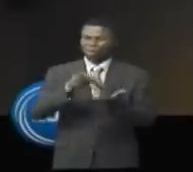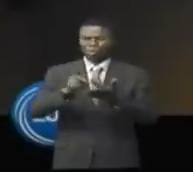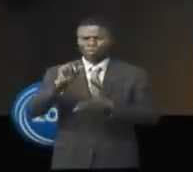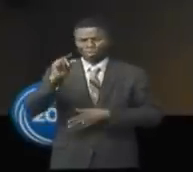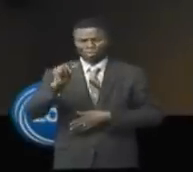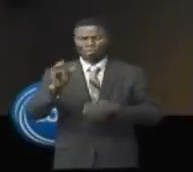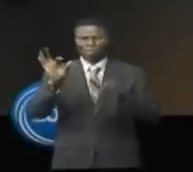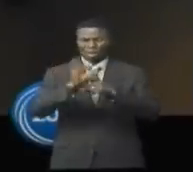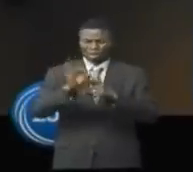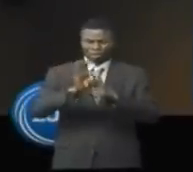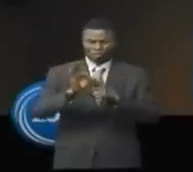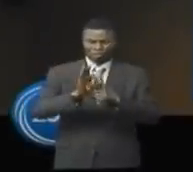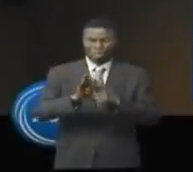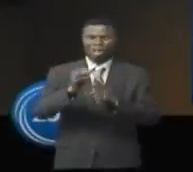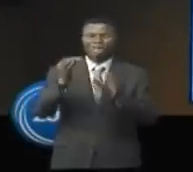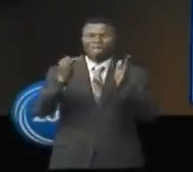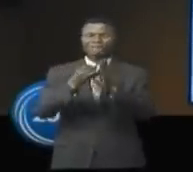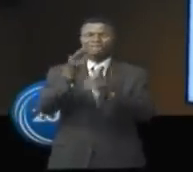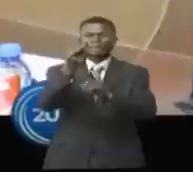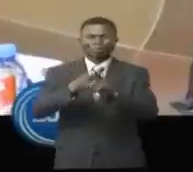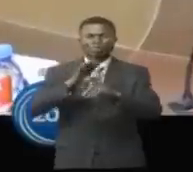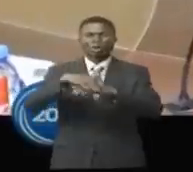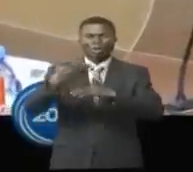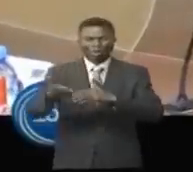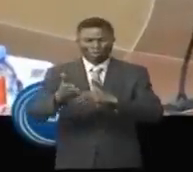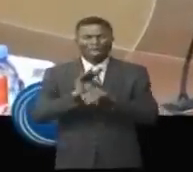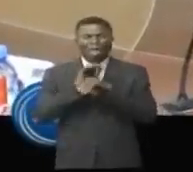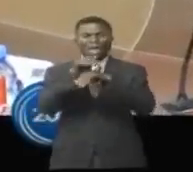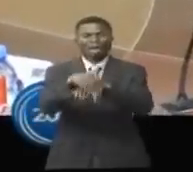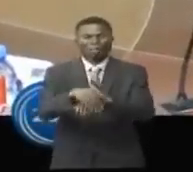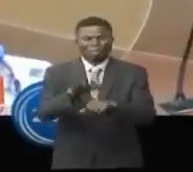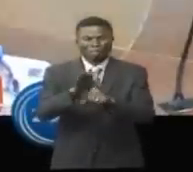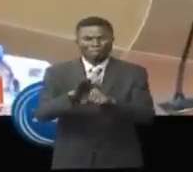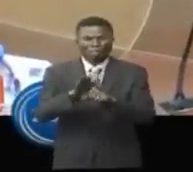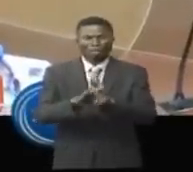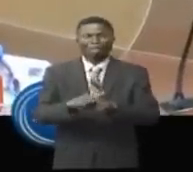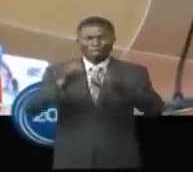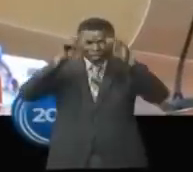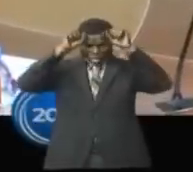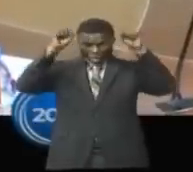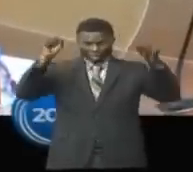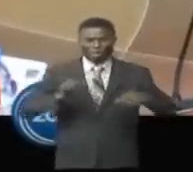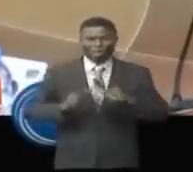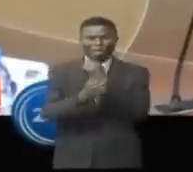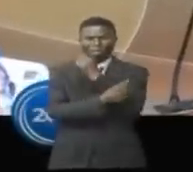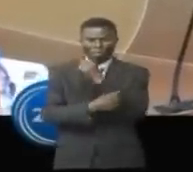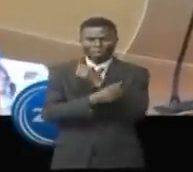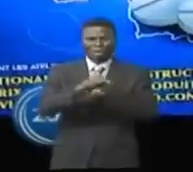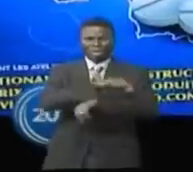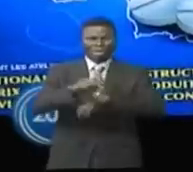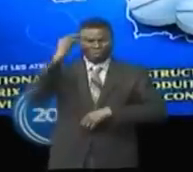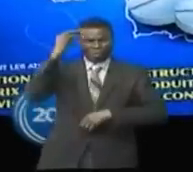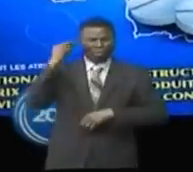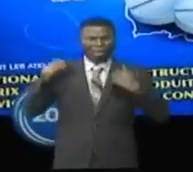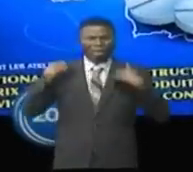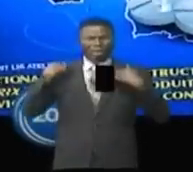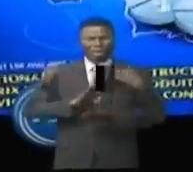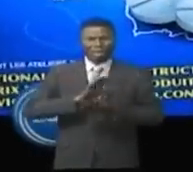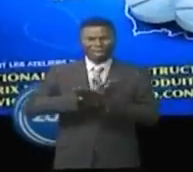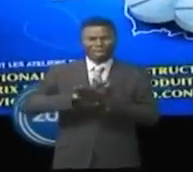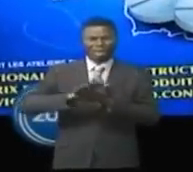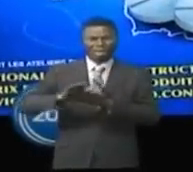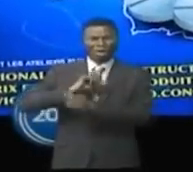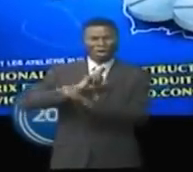qui reprennent 7 mois après connaîtront la participation de la présidence de la République, du ministère de la Santé,